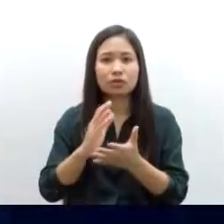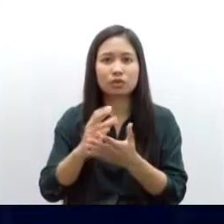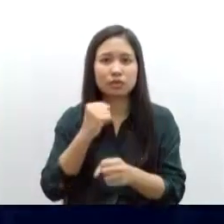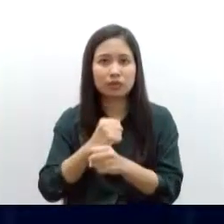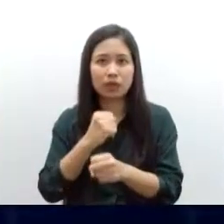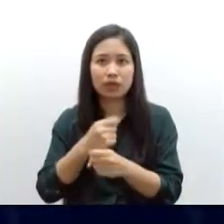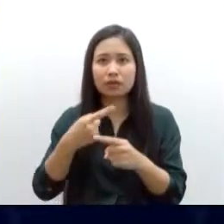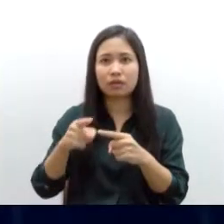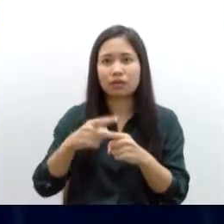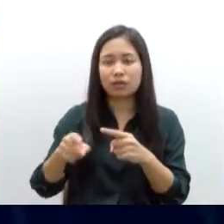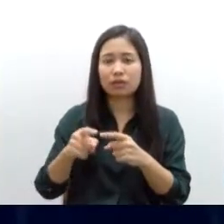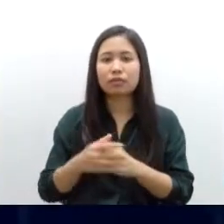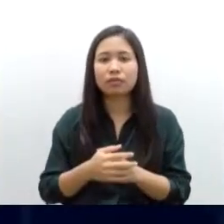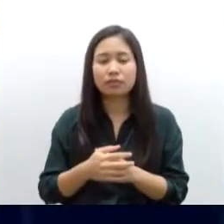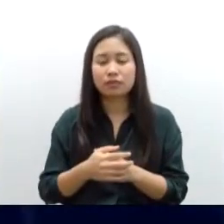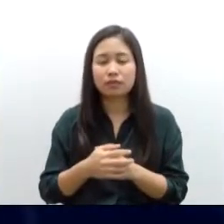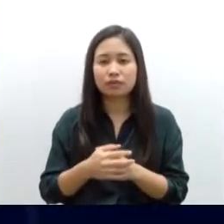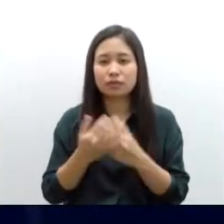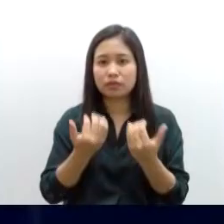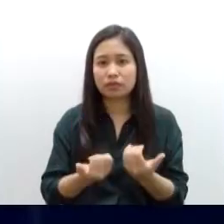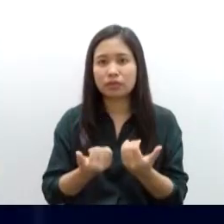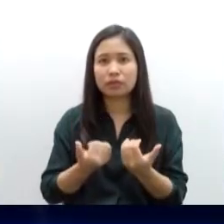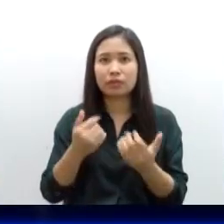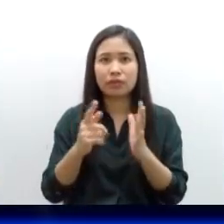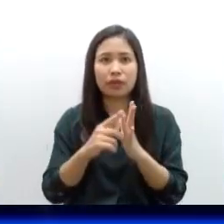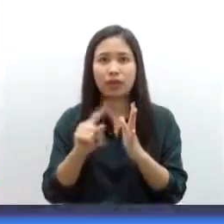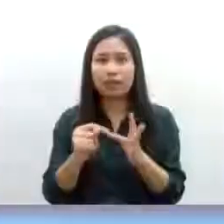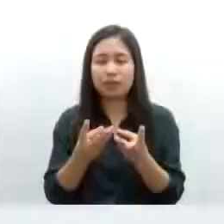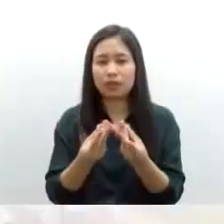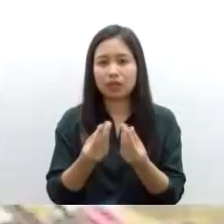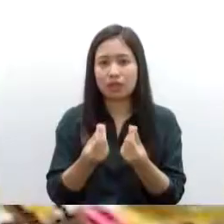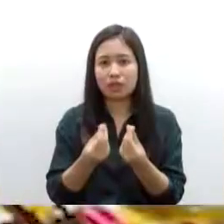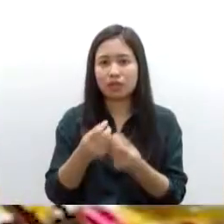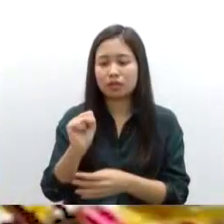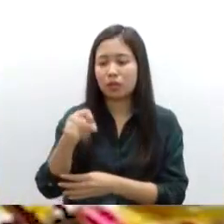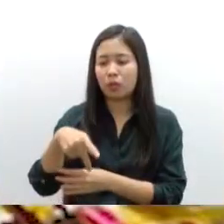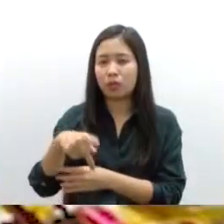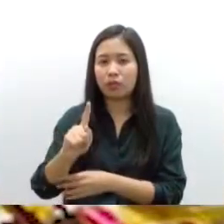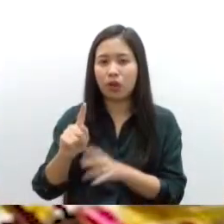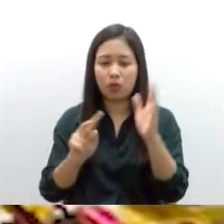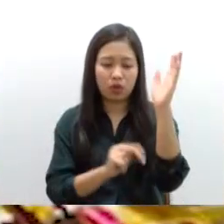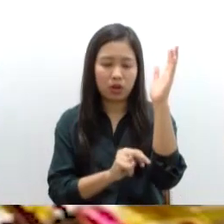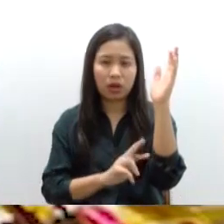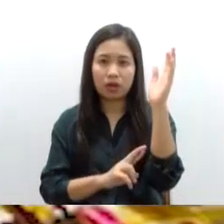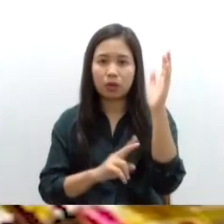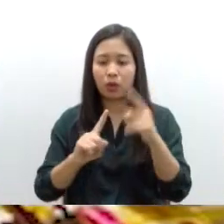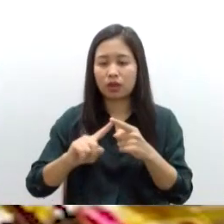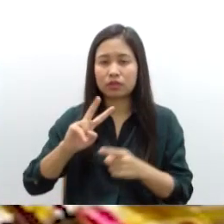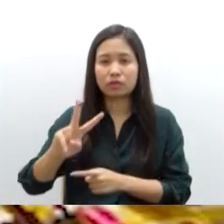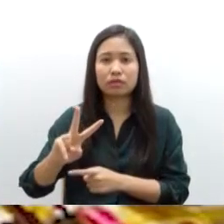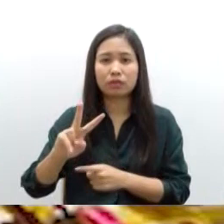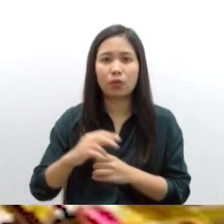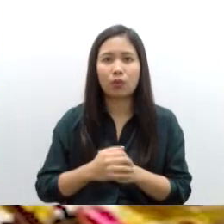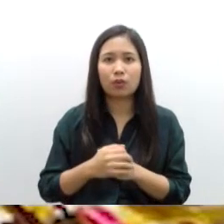ปันความสุขให้ซึ่งกันและกันนะครับโดยที่สำนักงานเขตพื้นที่การศึกษาปฐมศึกษา นราธิวาสเขต2ครับโดยนายสุ